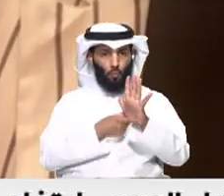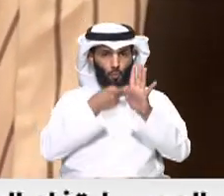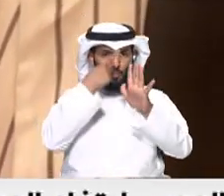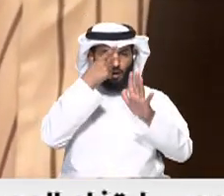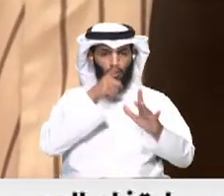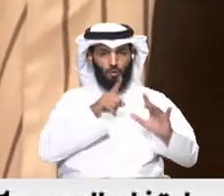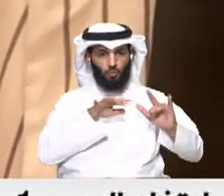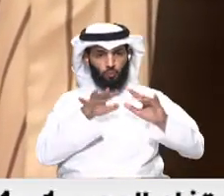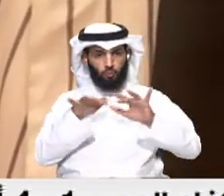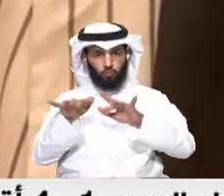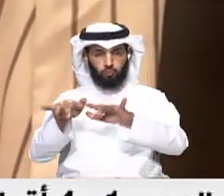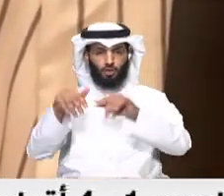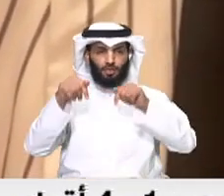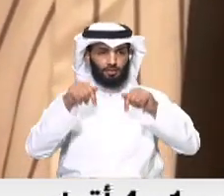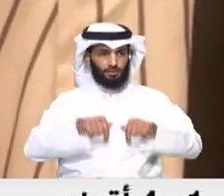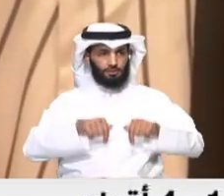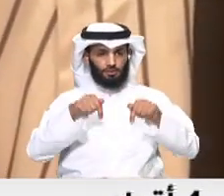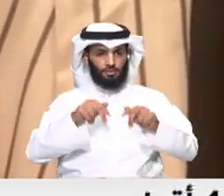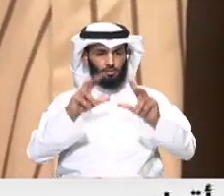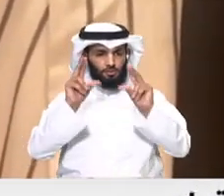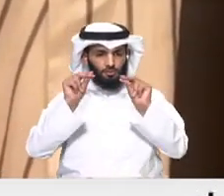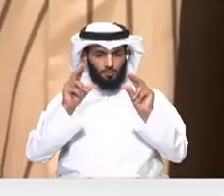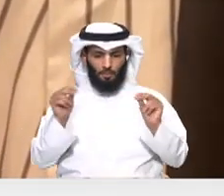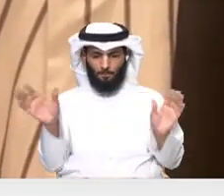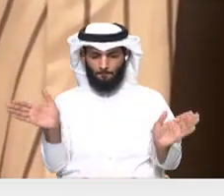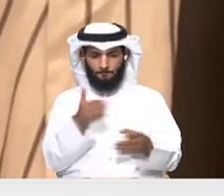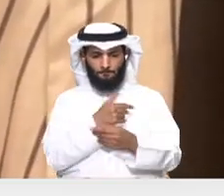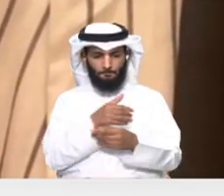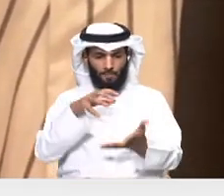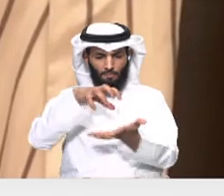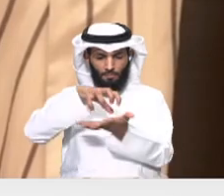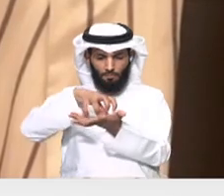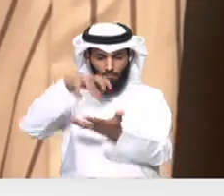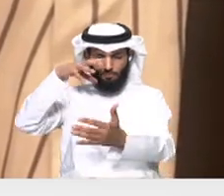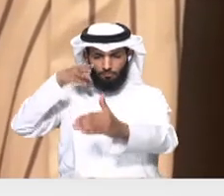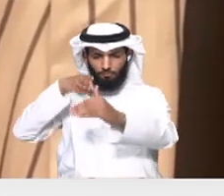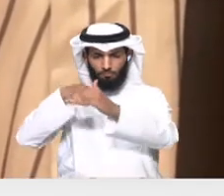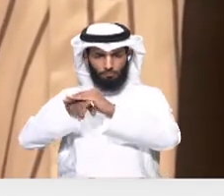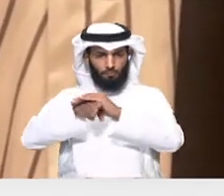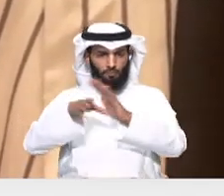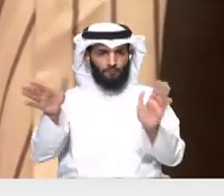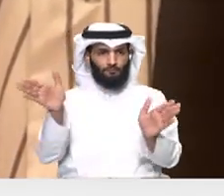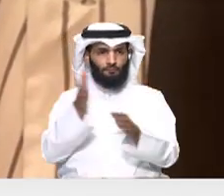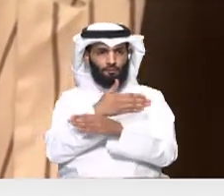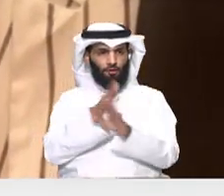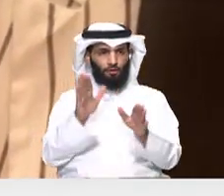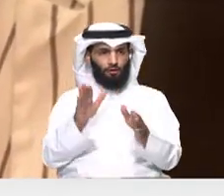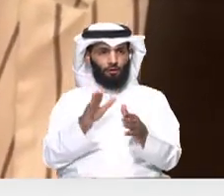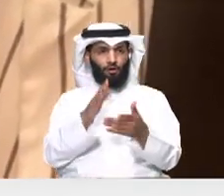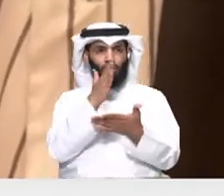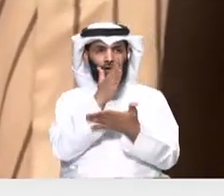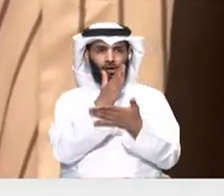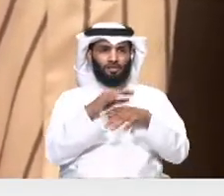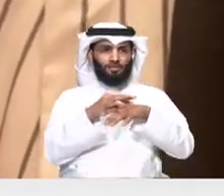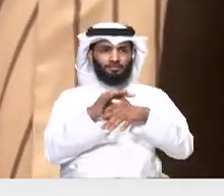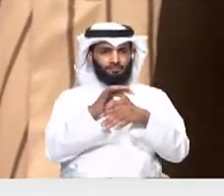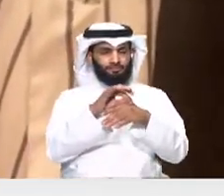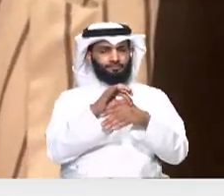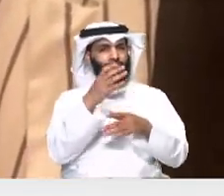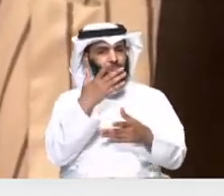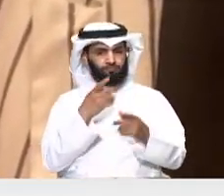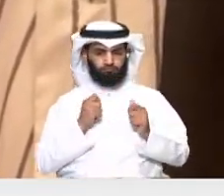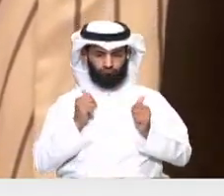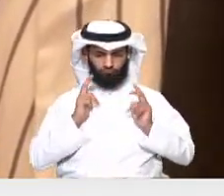إليها العائلات. فهناك من هو ميسور الحال ذهب لاستئجار الشقق، هناك من